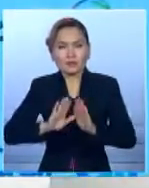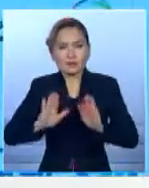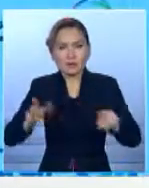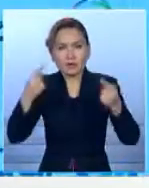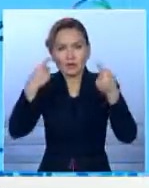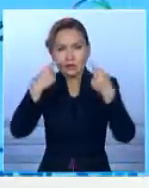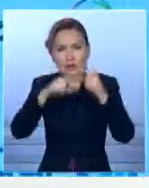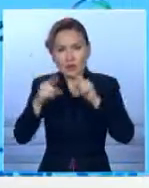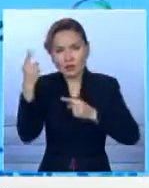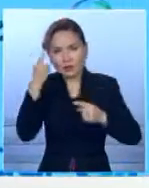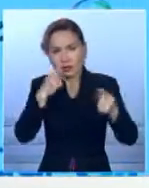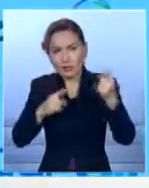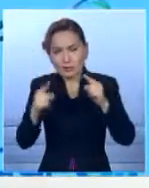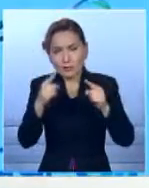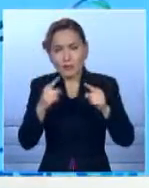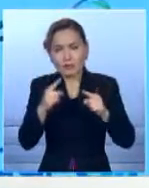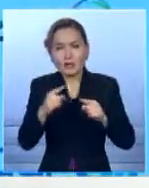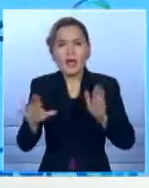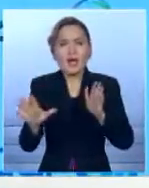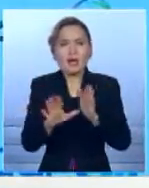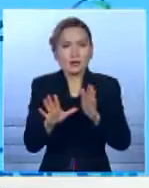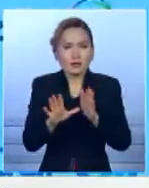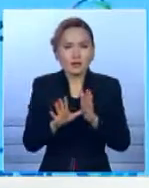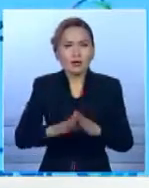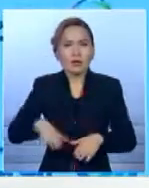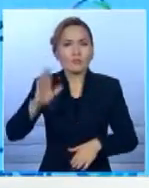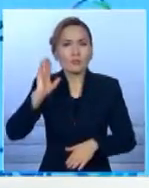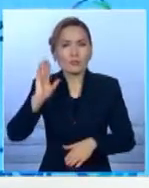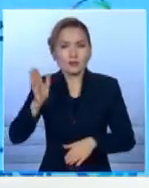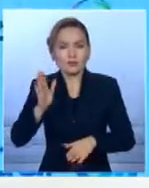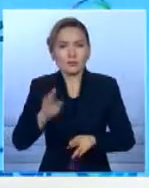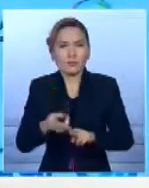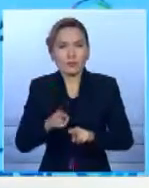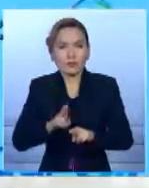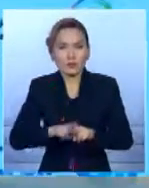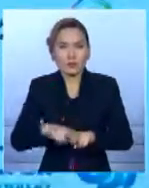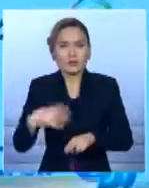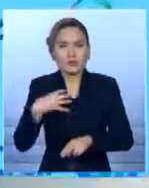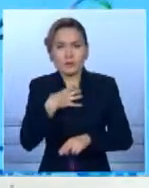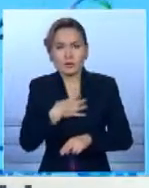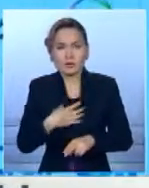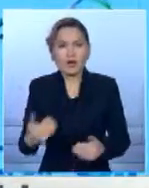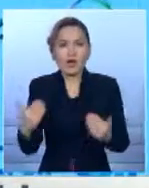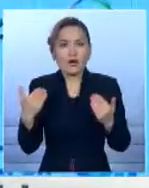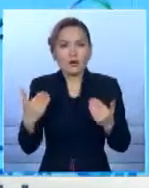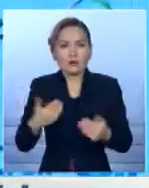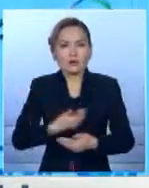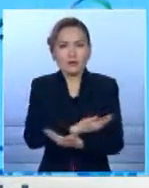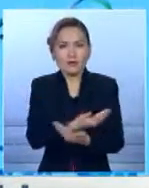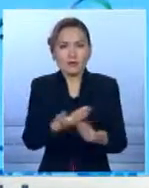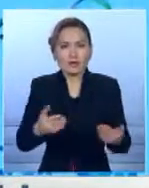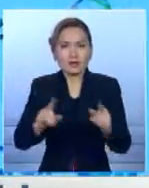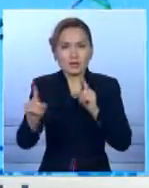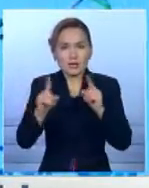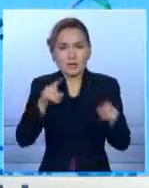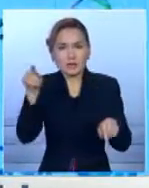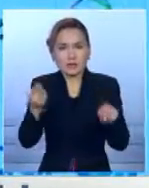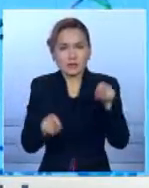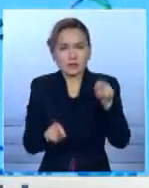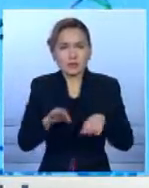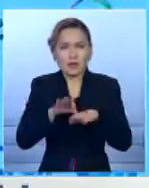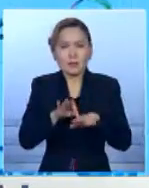в мире энергетики. Она станет логическим продолжением сегодняшнего нашего саммита.